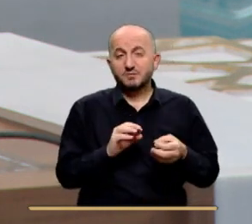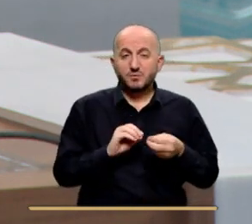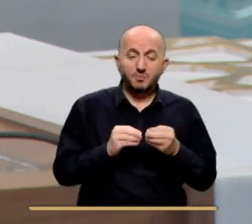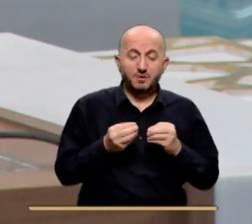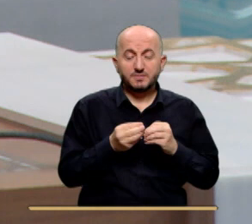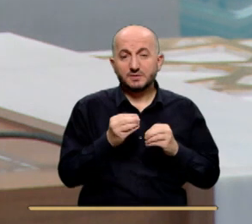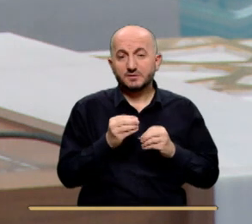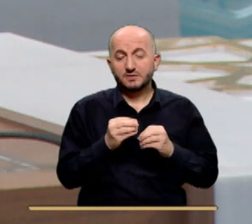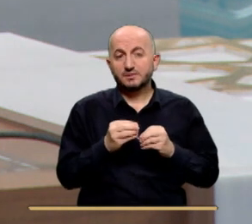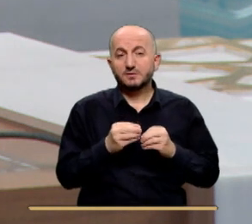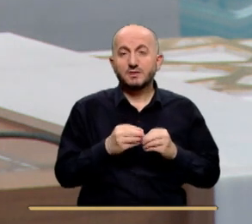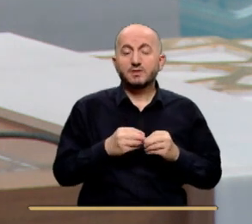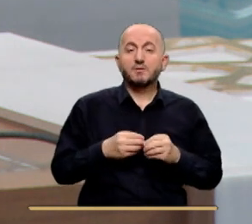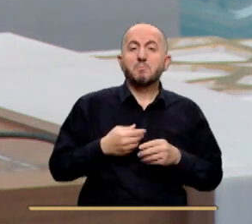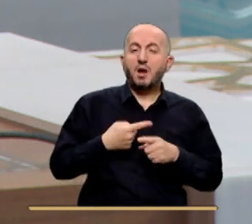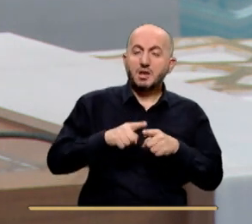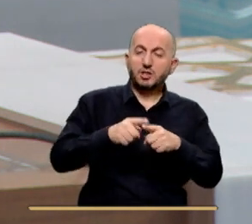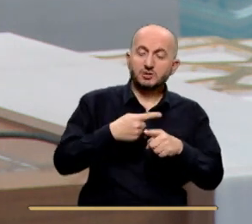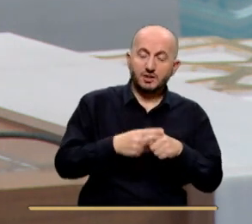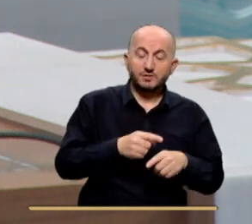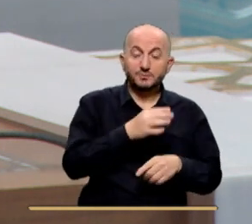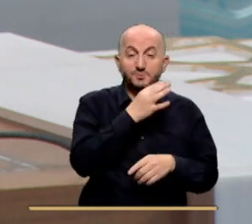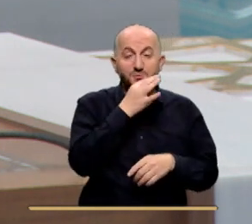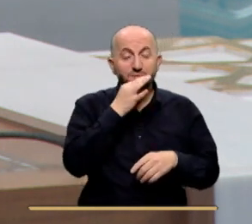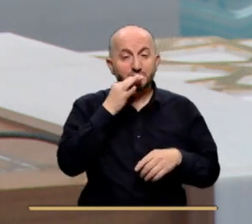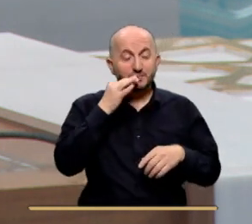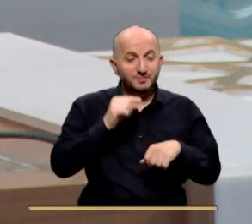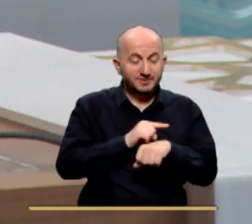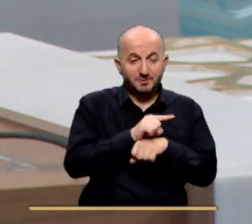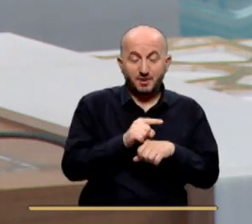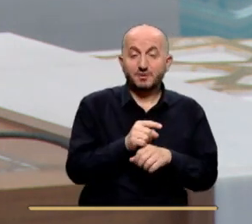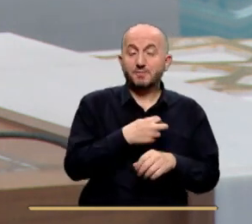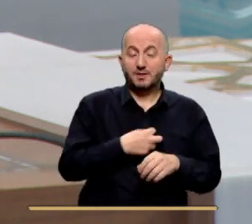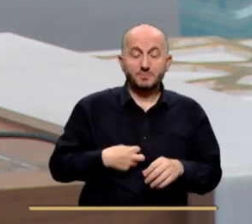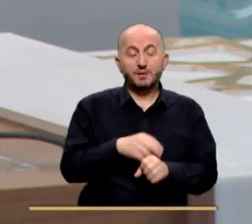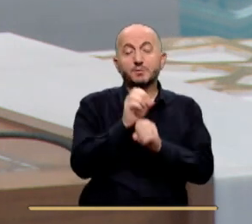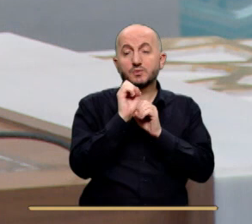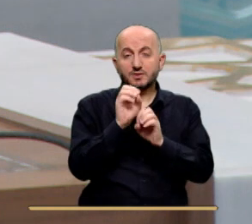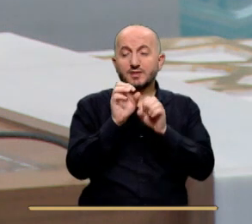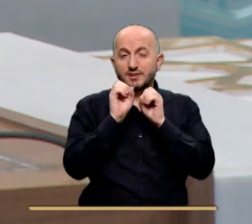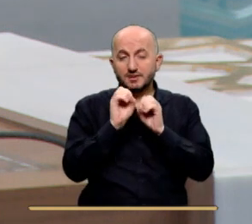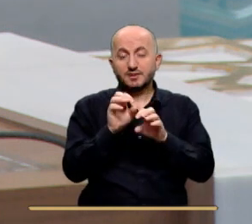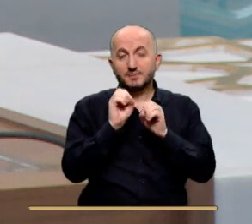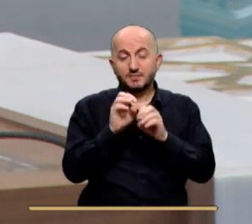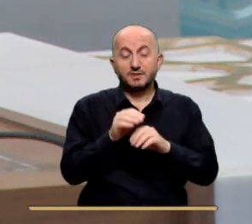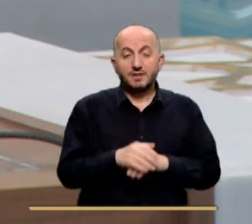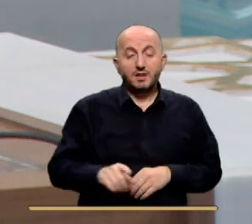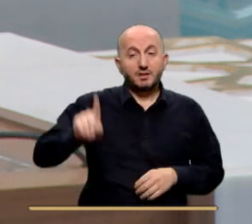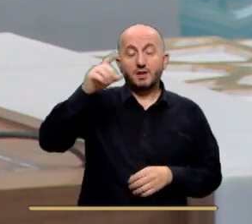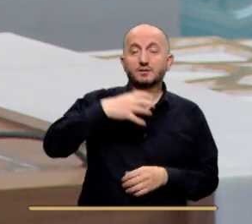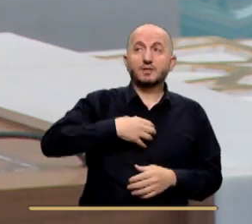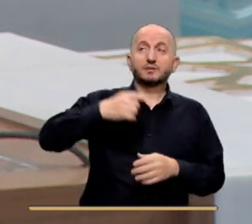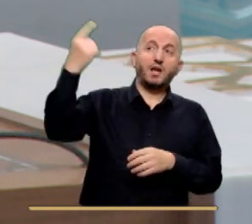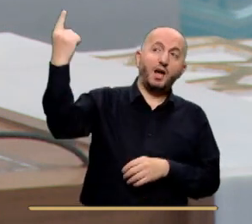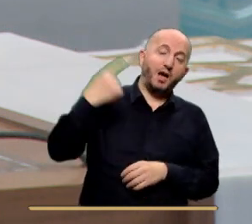dertlenen saadet asrını Peygamberimiz işte bu muallimliği ile Allah'ın kendisine